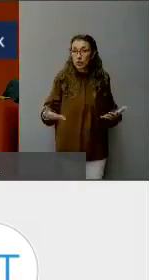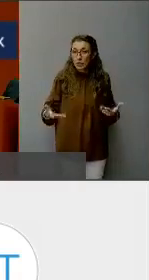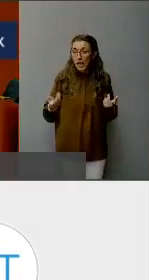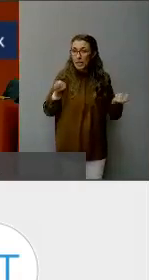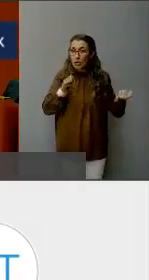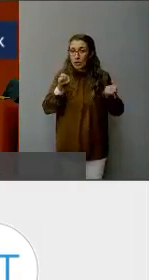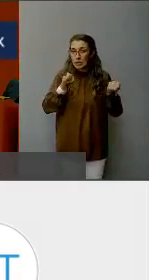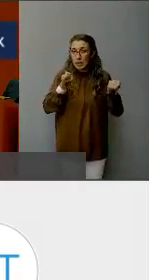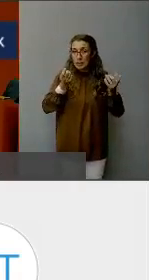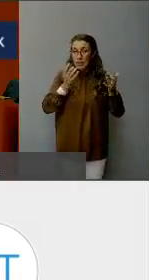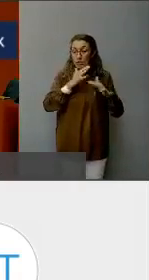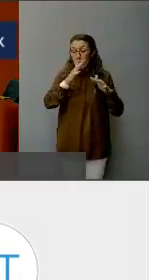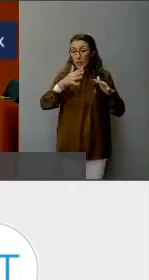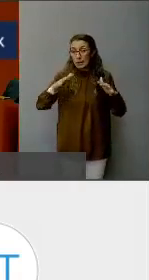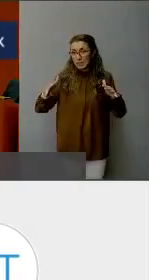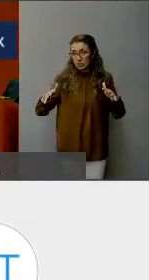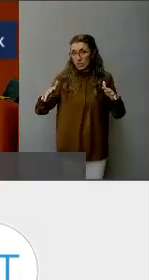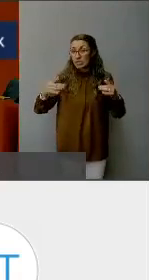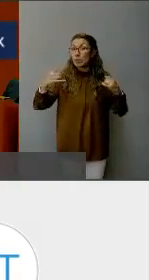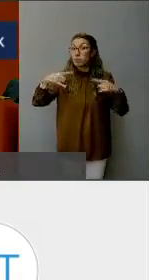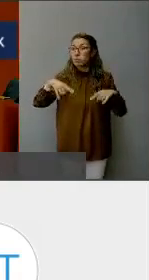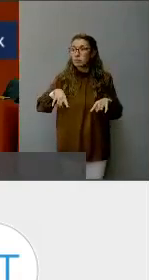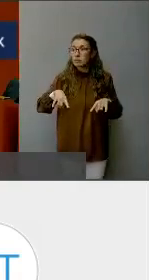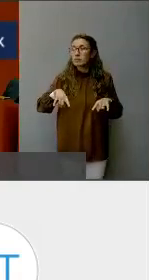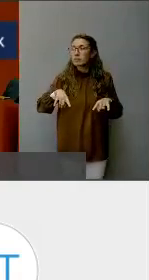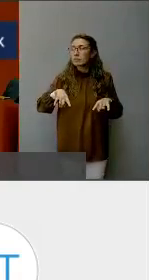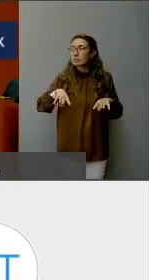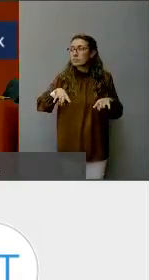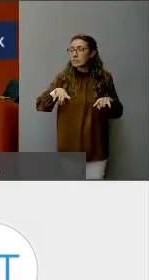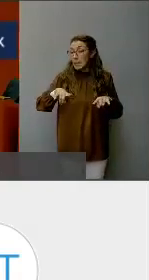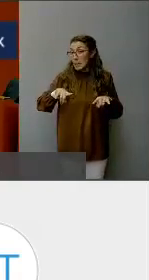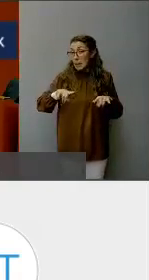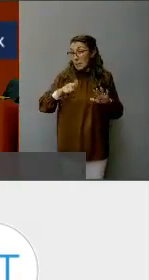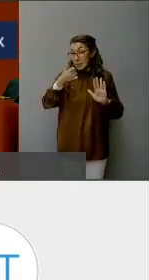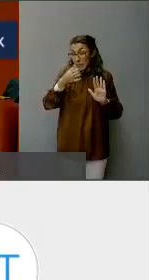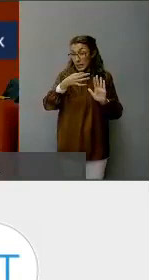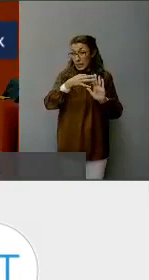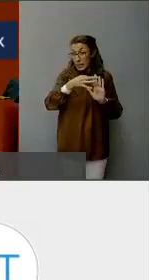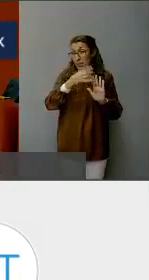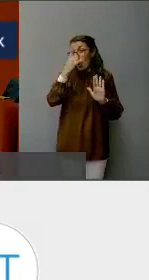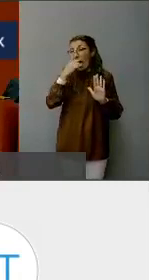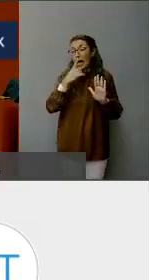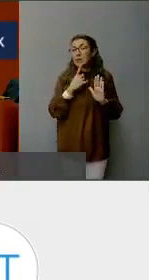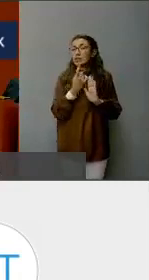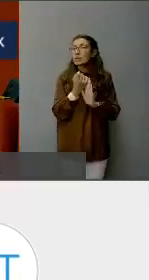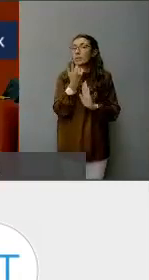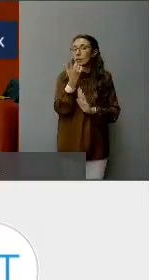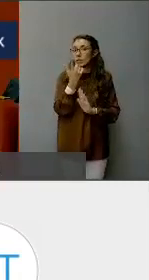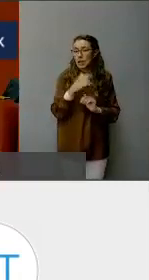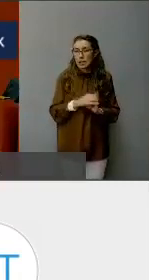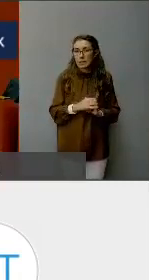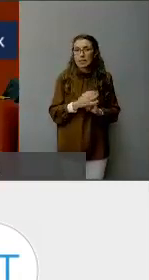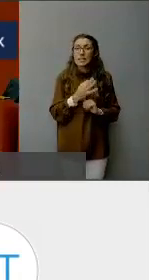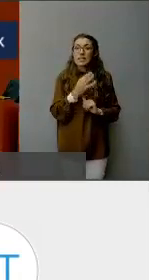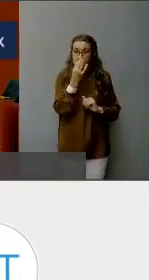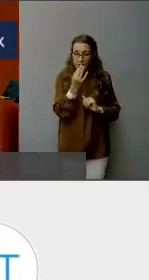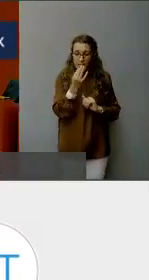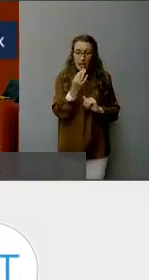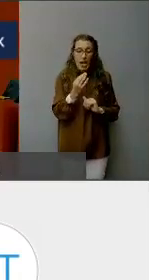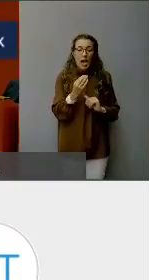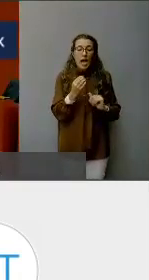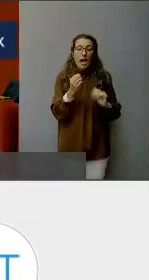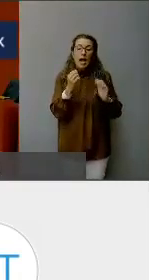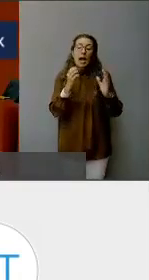in particolare fa riferimento un aspetto importante ce ne sarà dei muretti a secco che sono un